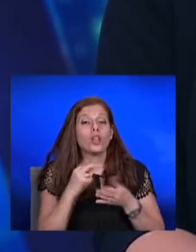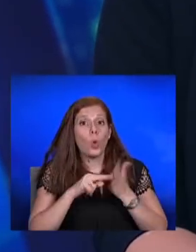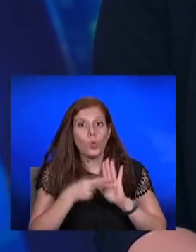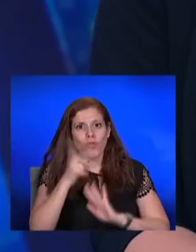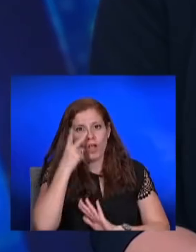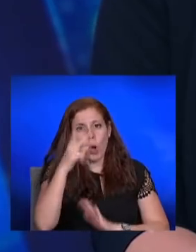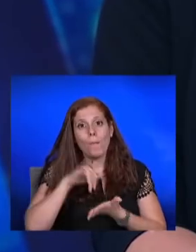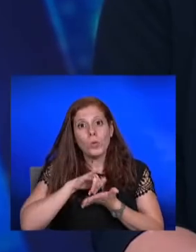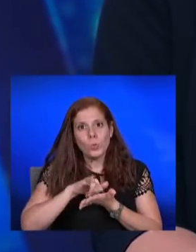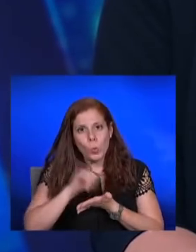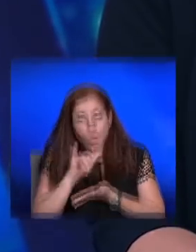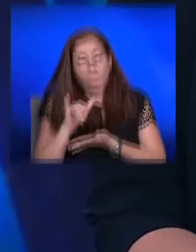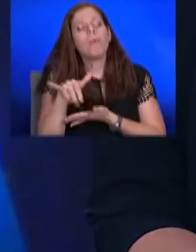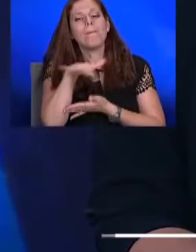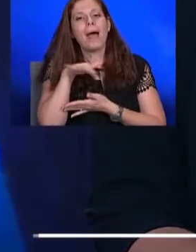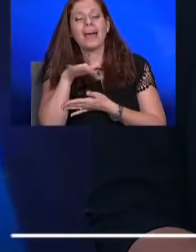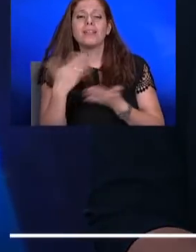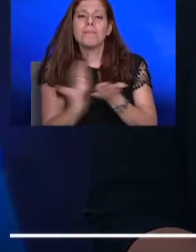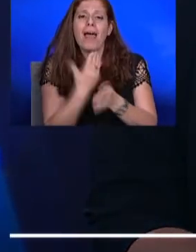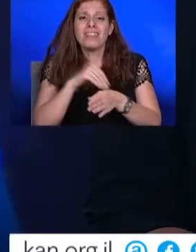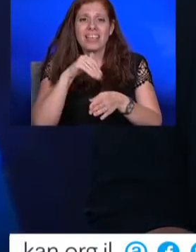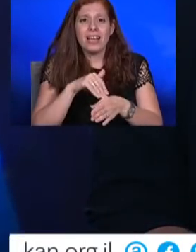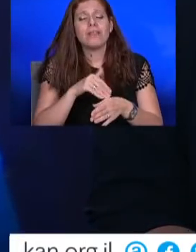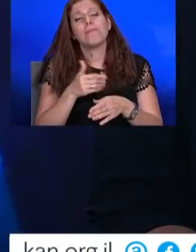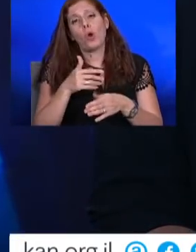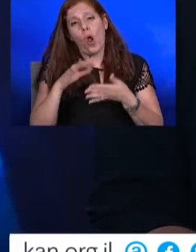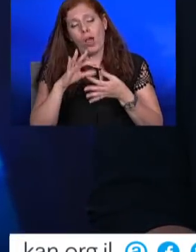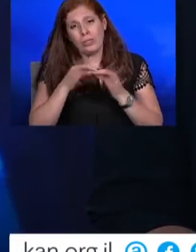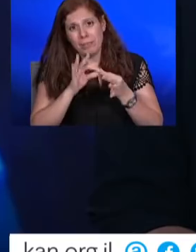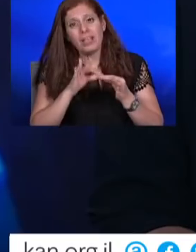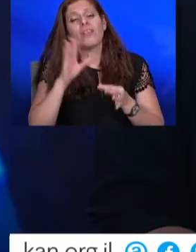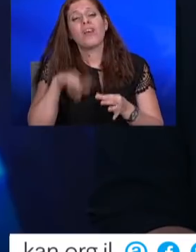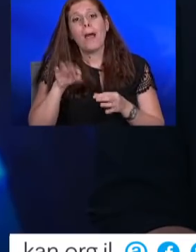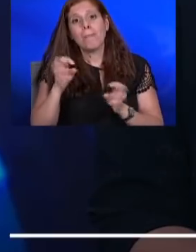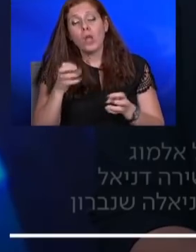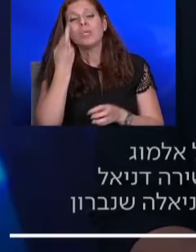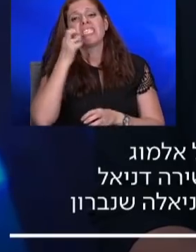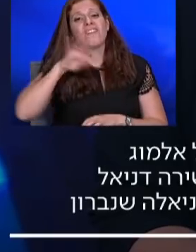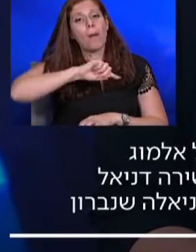חדשות, מעדכנת בכל ערוצי הדיגיטל, וגם בכאן רשת בית 24 שעות ביממה. מחר